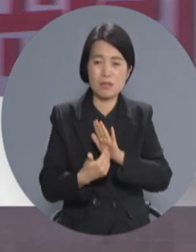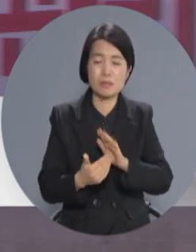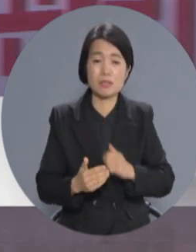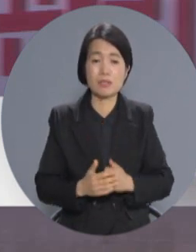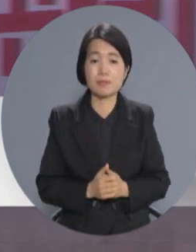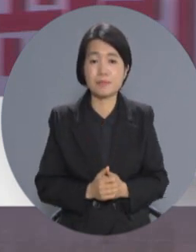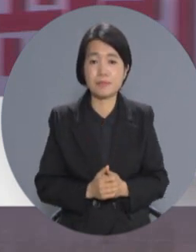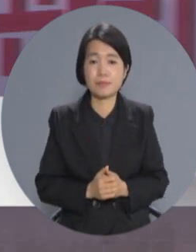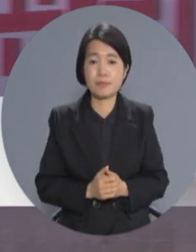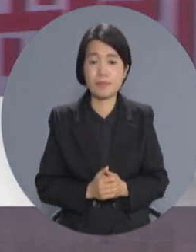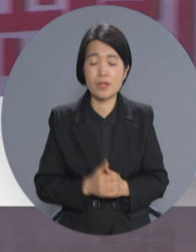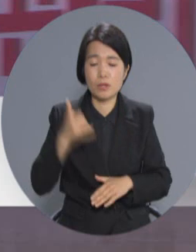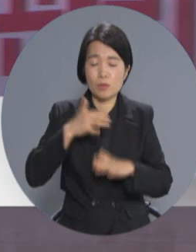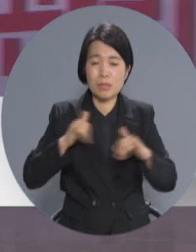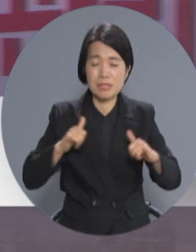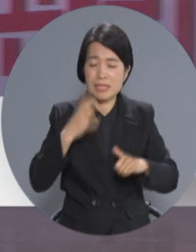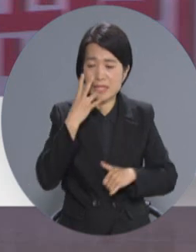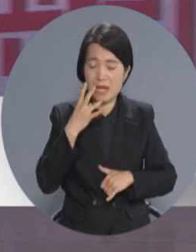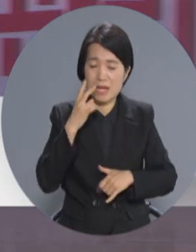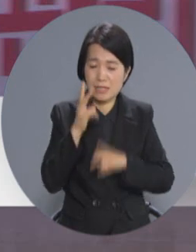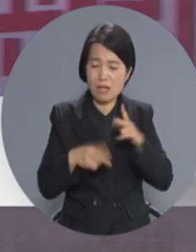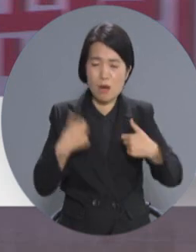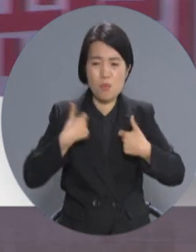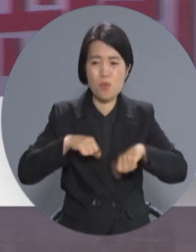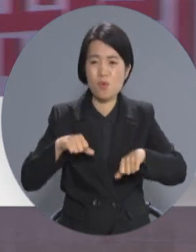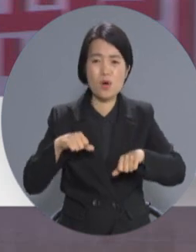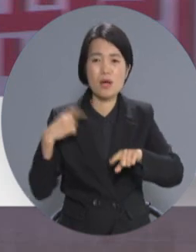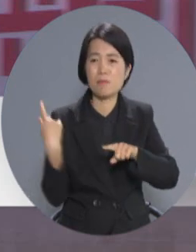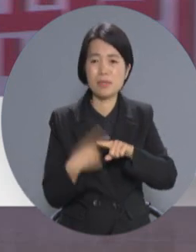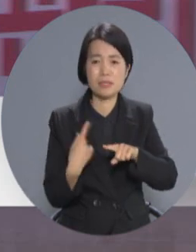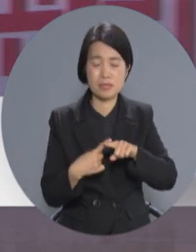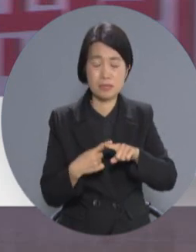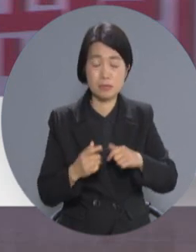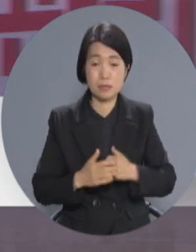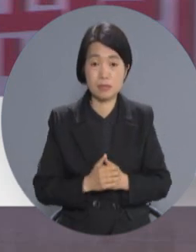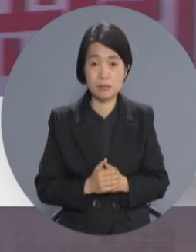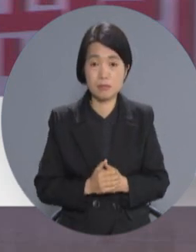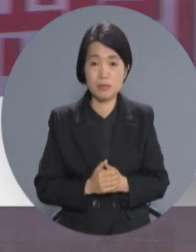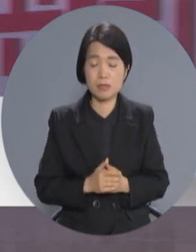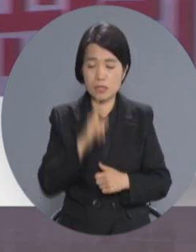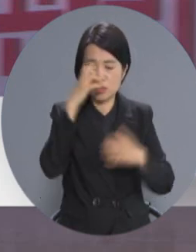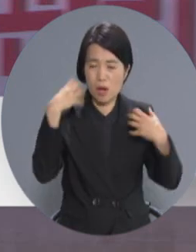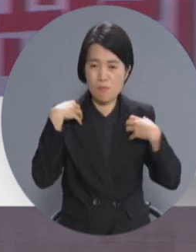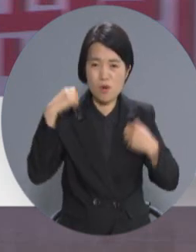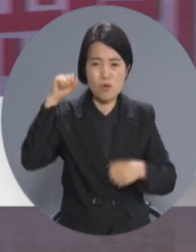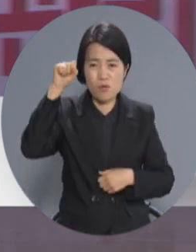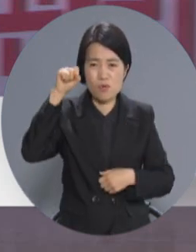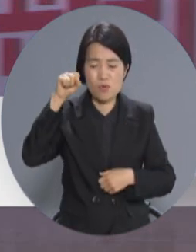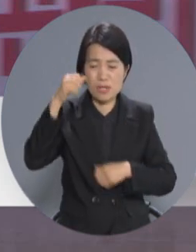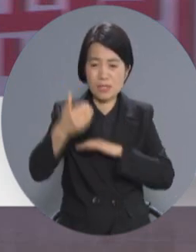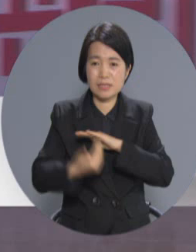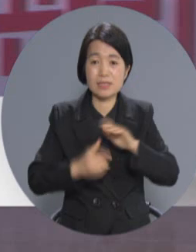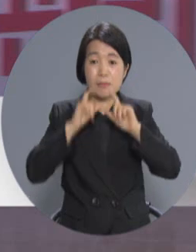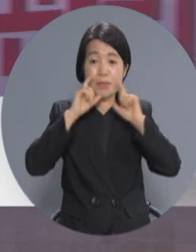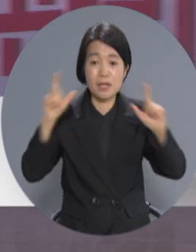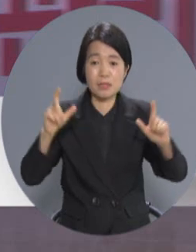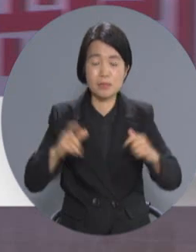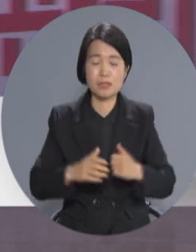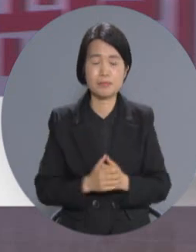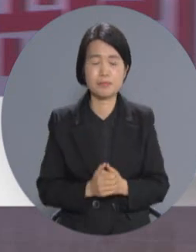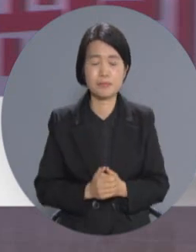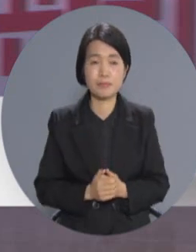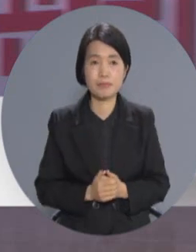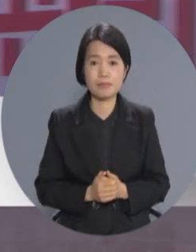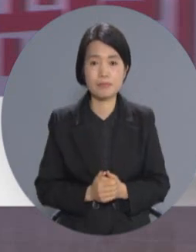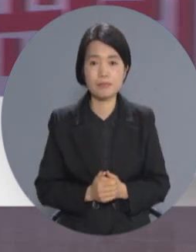때문인데요. 농민들은 쌀 산업 포기를 선언한 것이나 다름없다며 대정부 투쟁까지 선언했습니다. 문현철